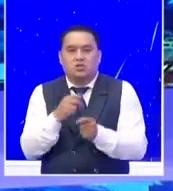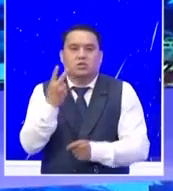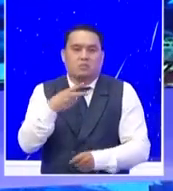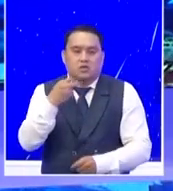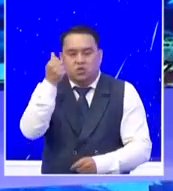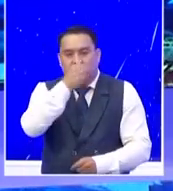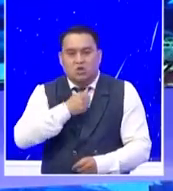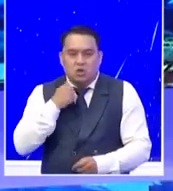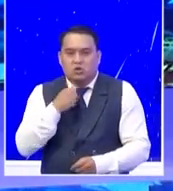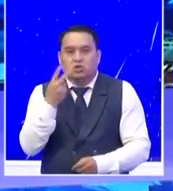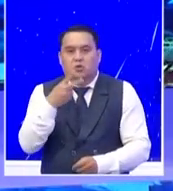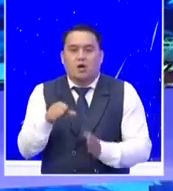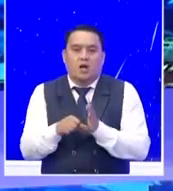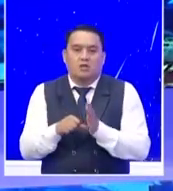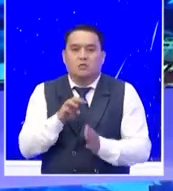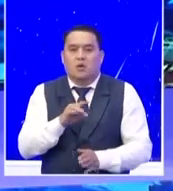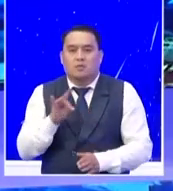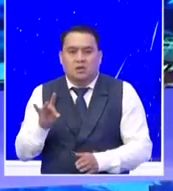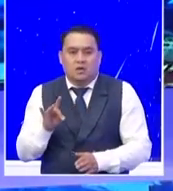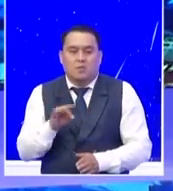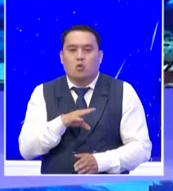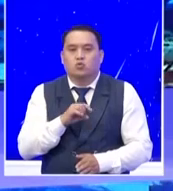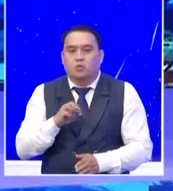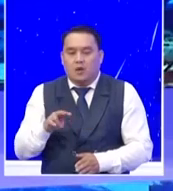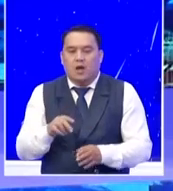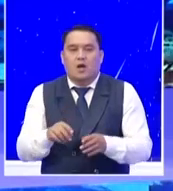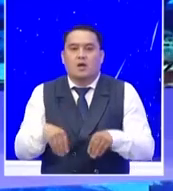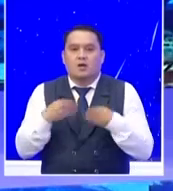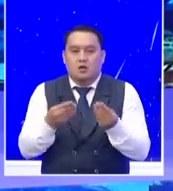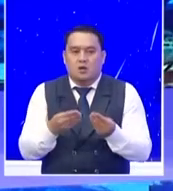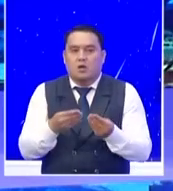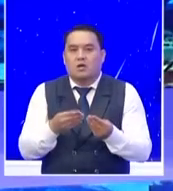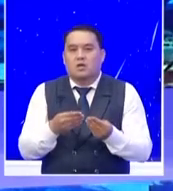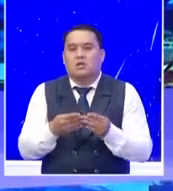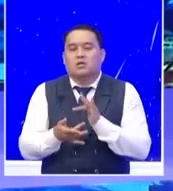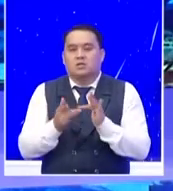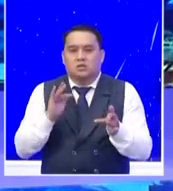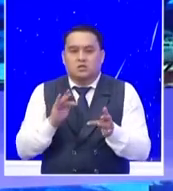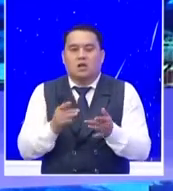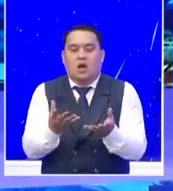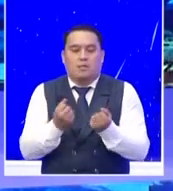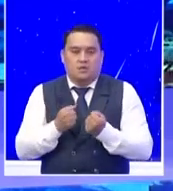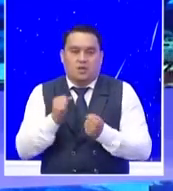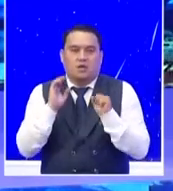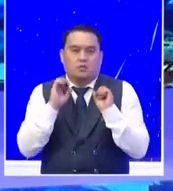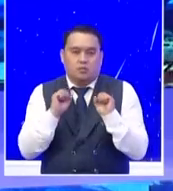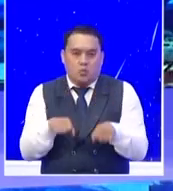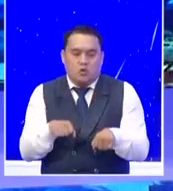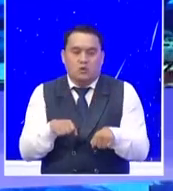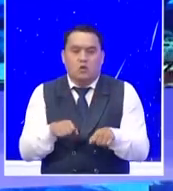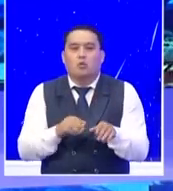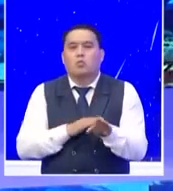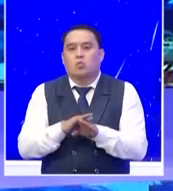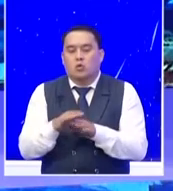2020 жылдың 26 мамыр мен 15 маусым аралығында MDQ.KZ сайтында қабылданады. Сыйлыққа қатысты